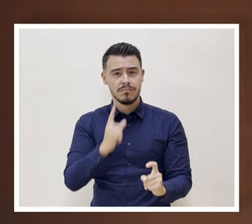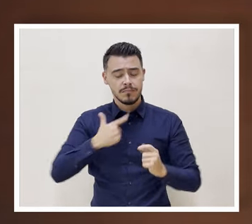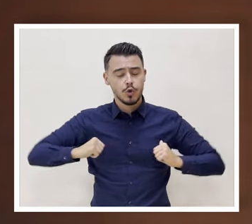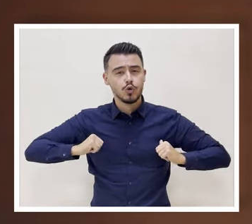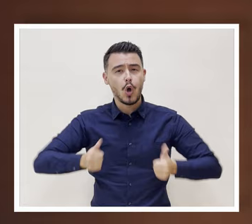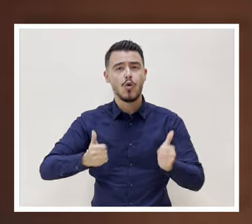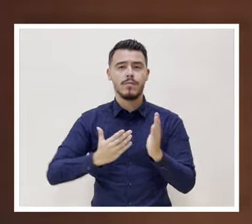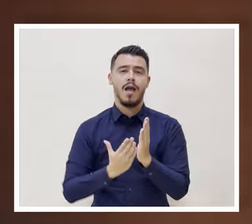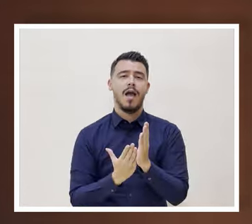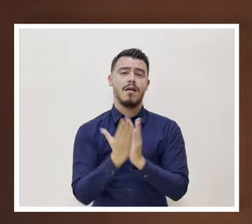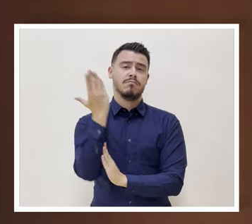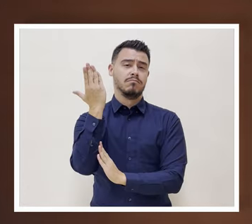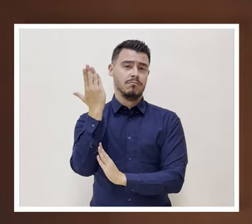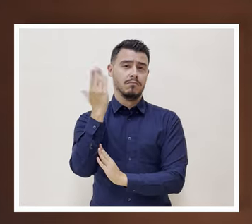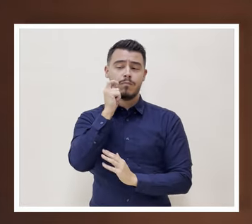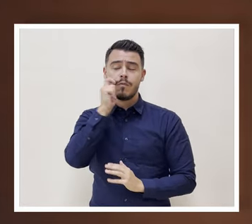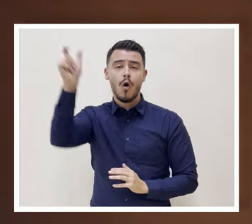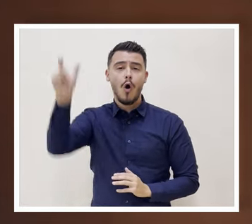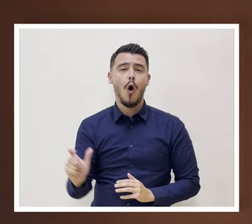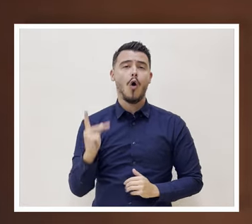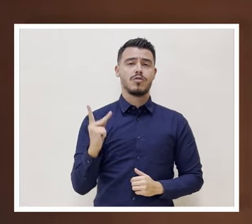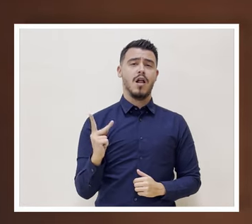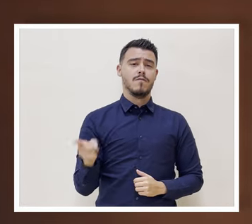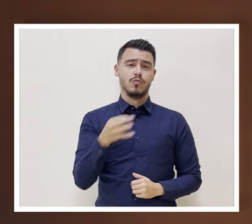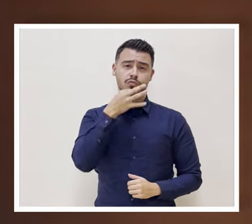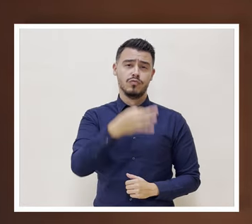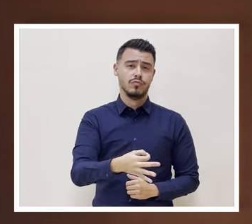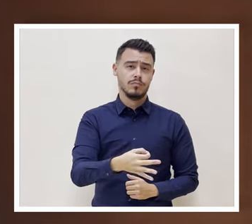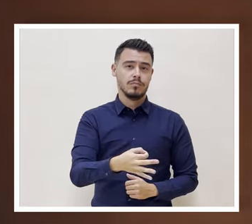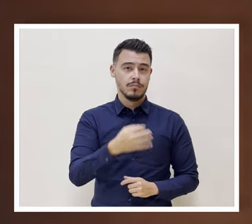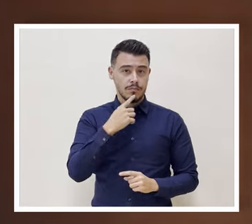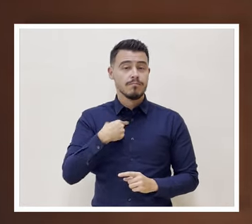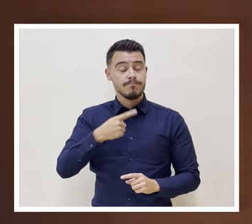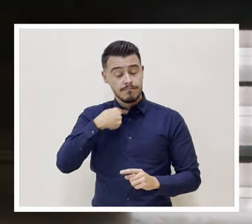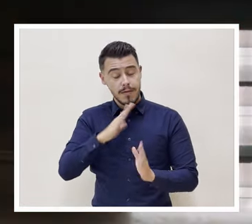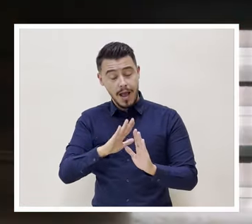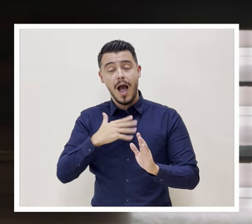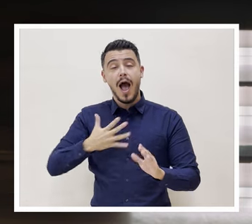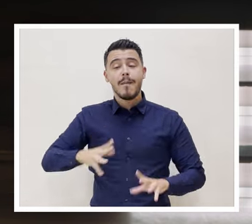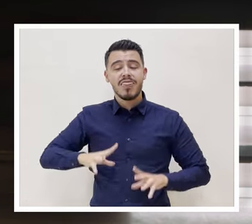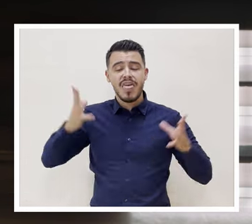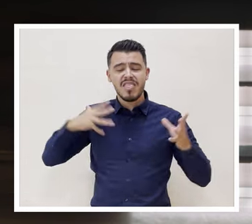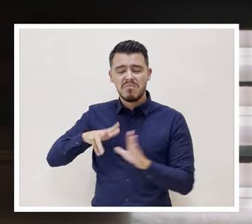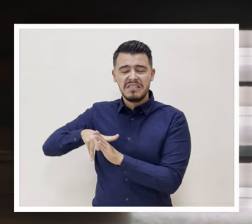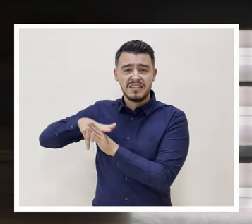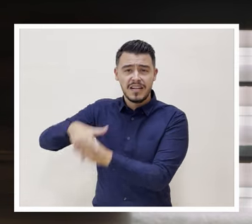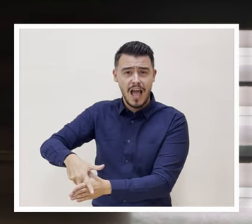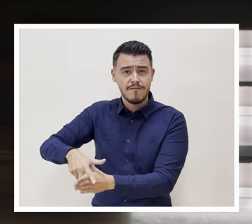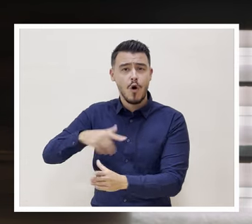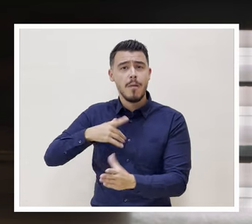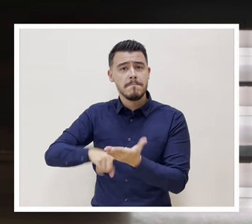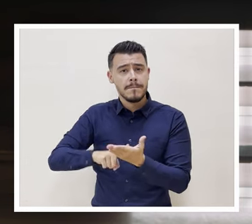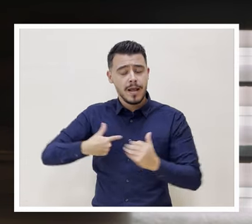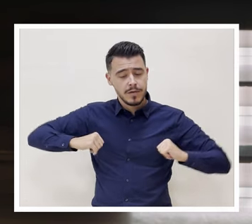ελευθερία, μας ψιθυρίζει ο Ανδρέας Κάλβος. Αρετή και τόλμη χρειάζονται αν δεν θέλουμε να είμαστε